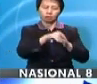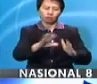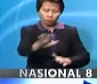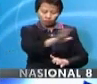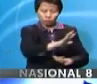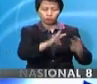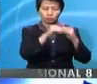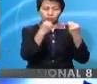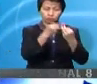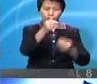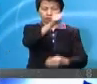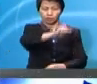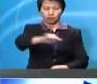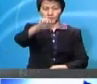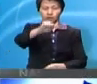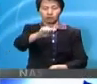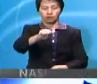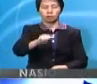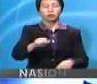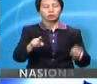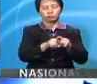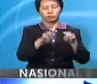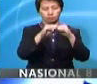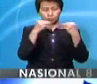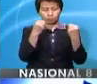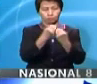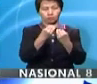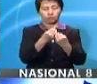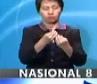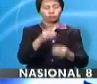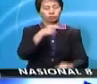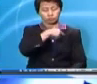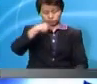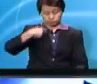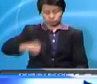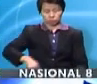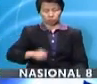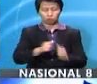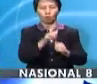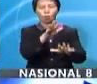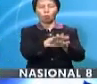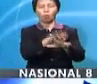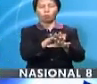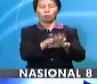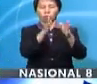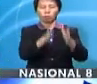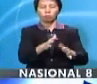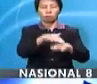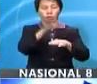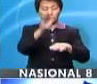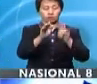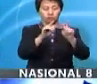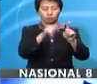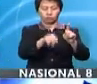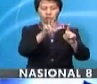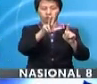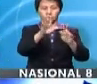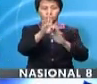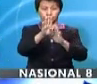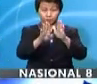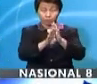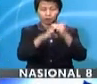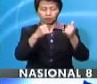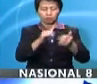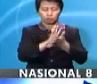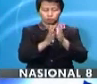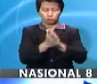kalangan masyarakat Asia. Tidak ketinggalan masyarakat negara tembok besar China dengan kepadatan penduduk lebih 1.3 bilion